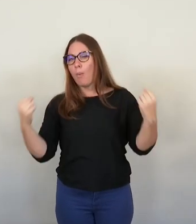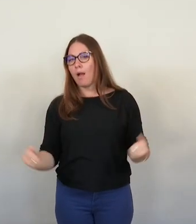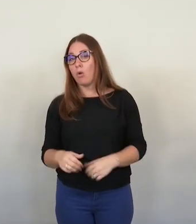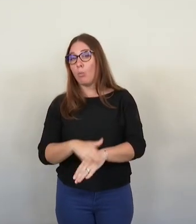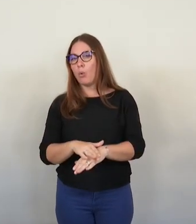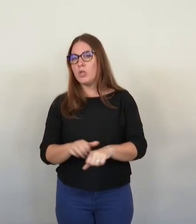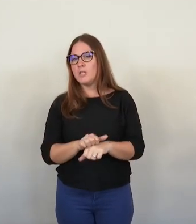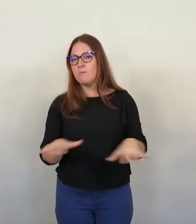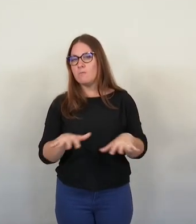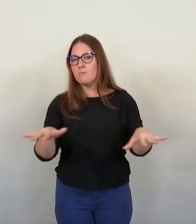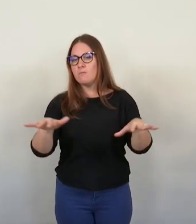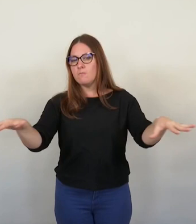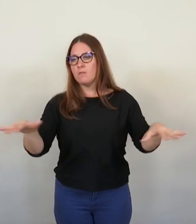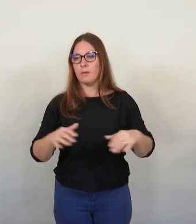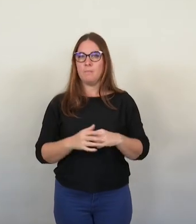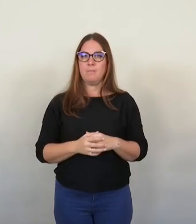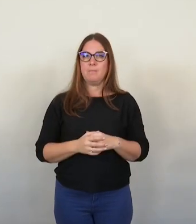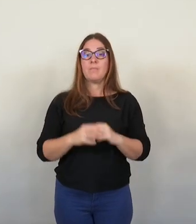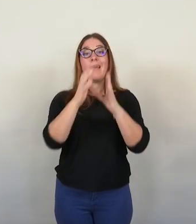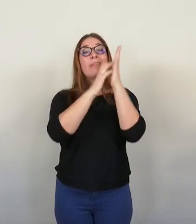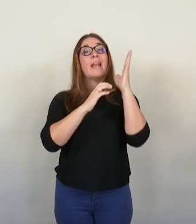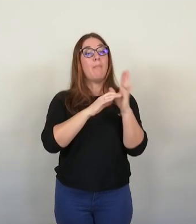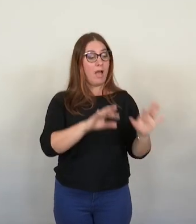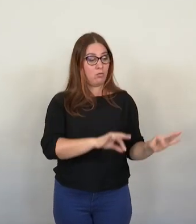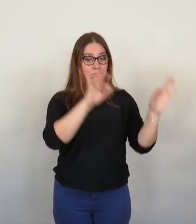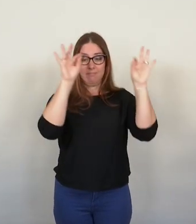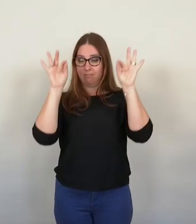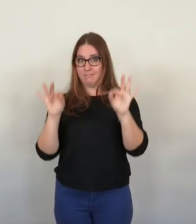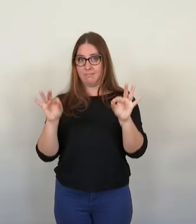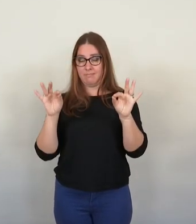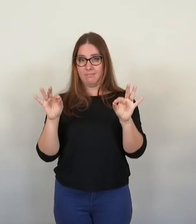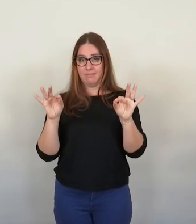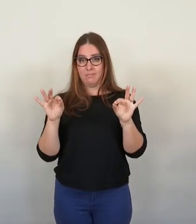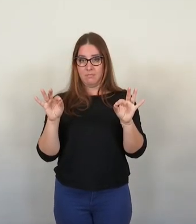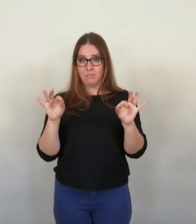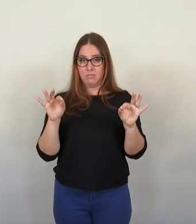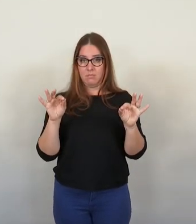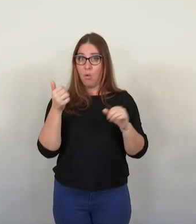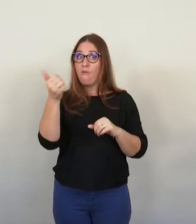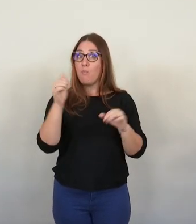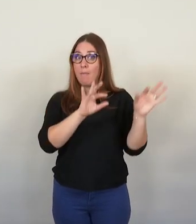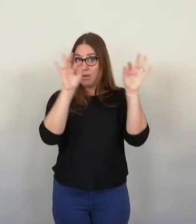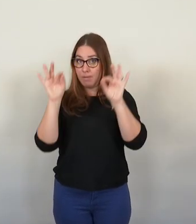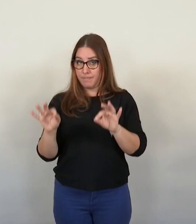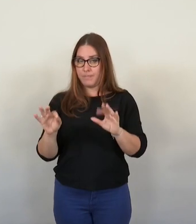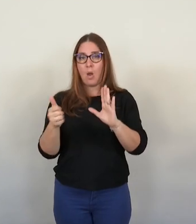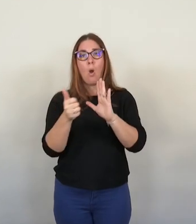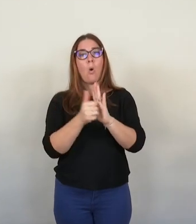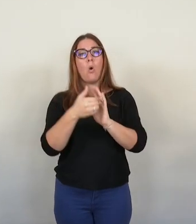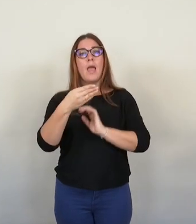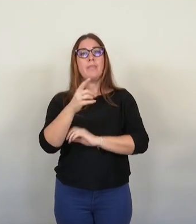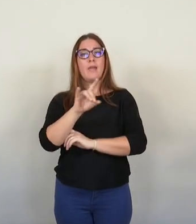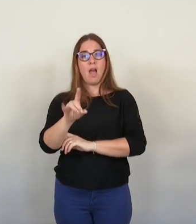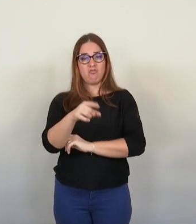vos politiques je cite la délibération d'ailleurs vous l'avez cité tout à l'heure le rôle des MDH